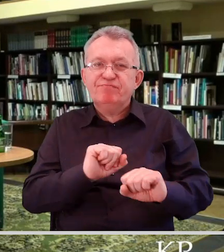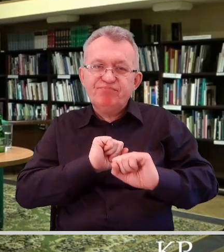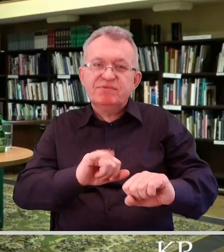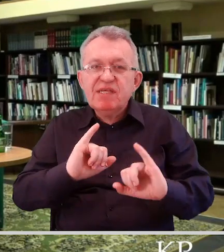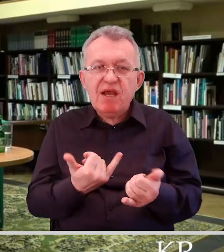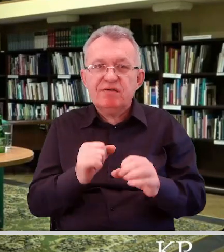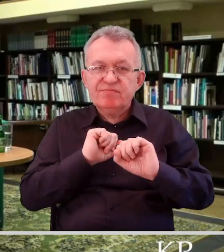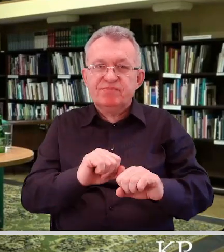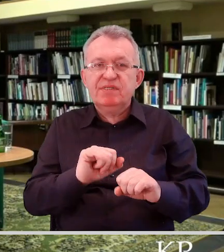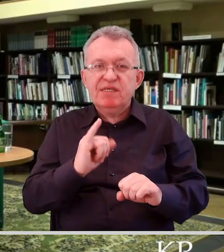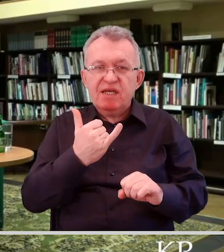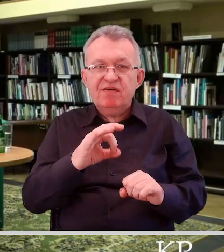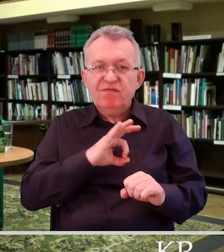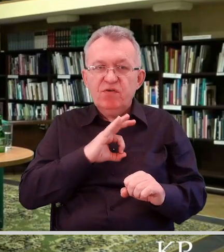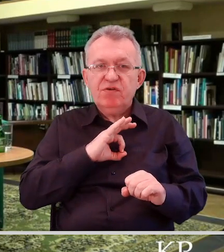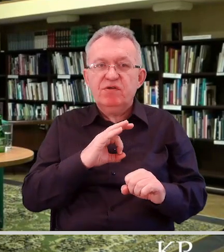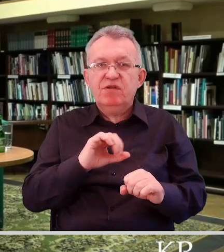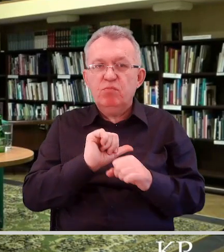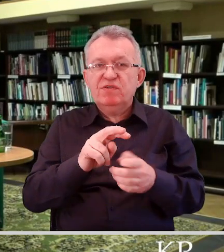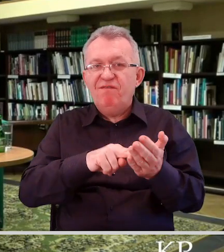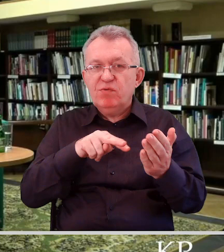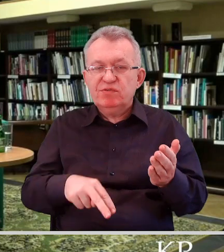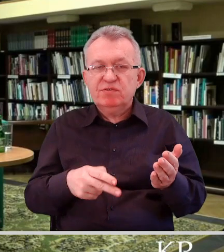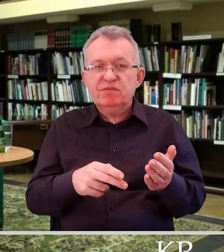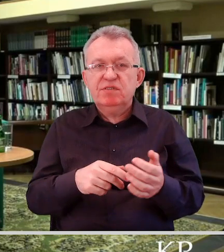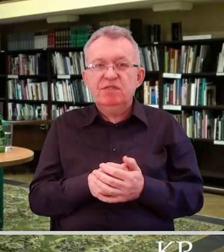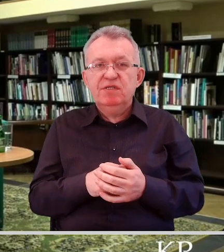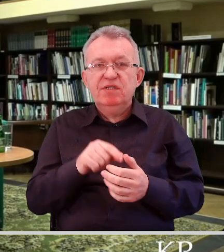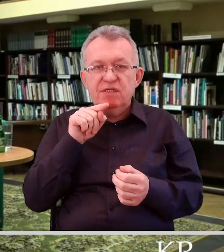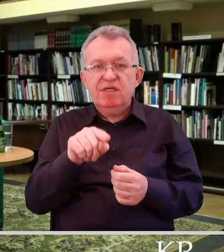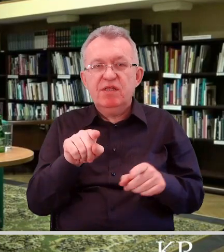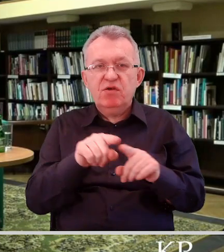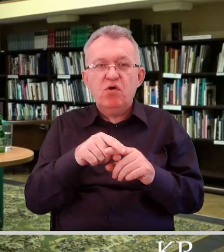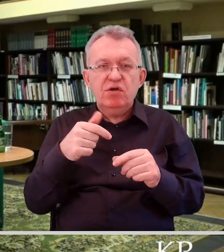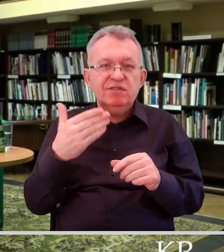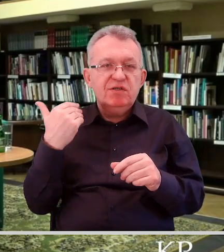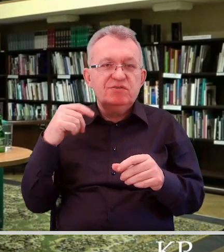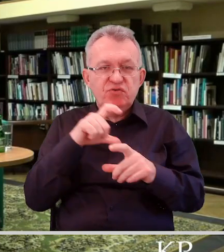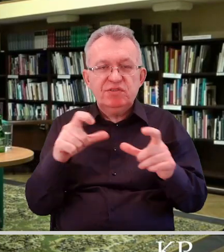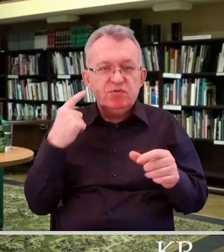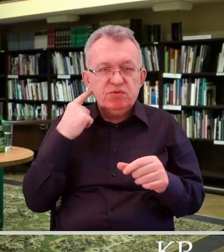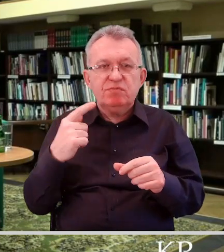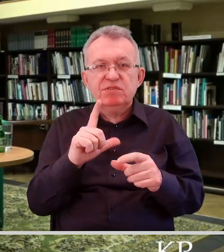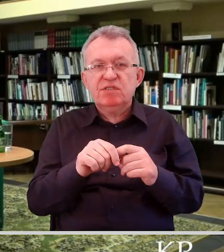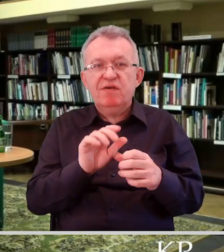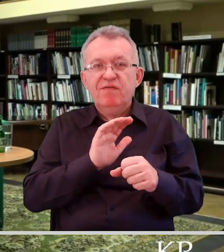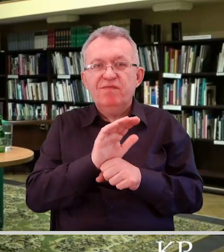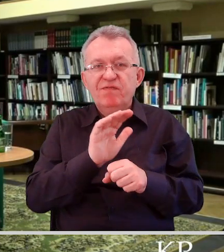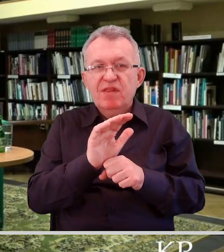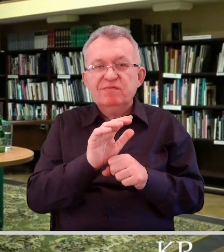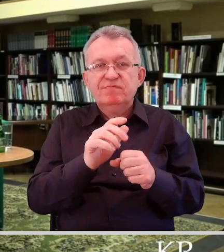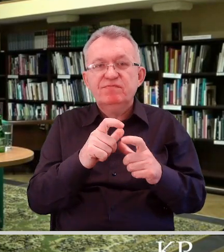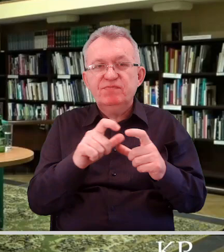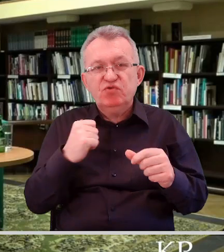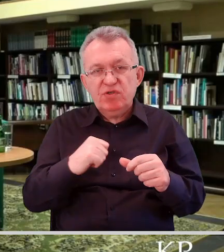jak to właściwie oznacza kompletne wyłączenie się. Tak, ja też w ostatnim czasie usłyszałam, że wydawca czeka,